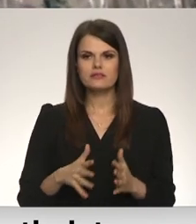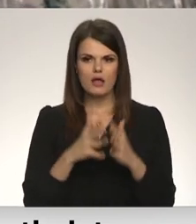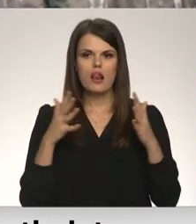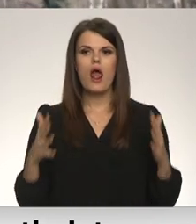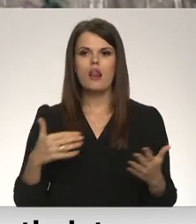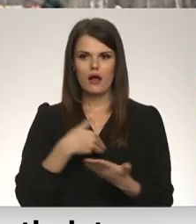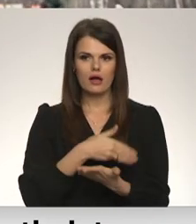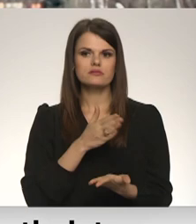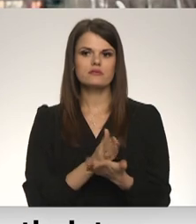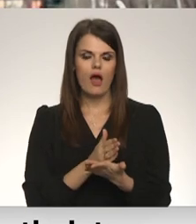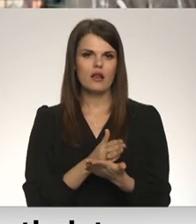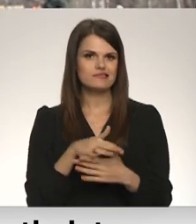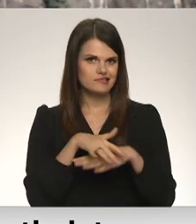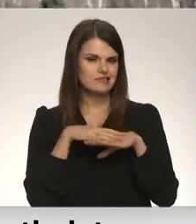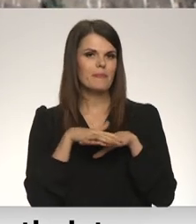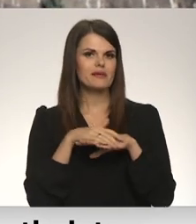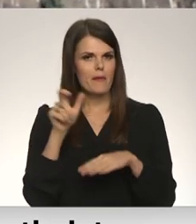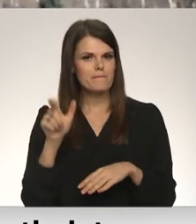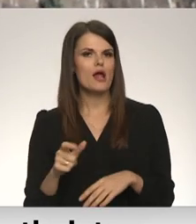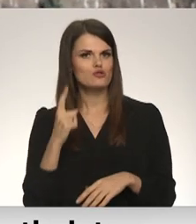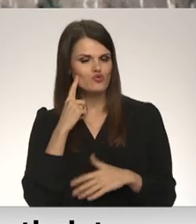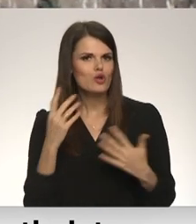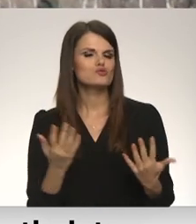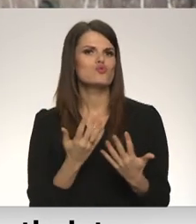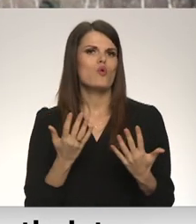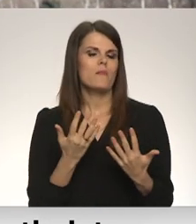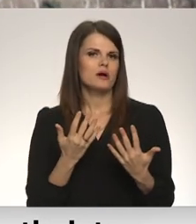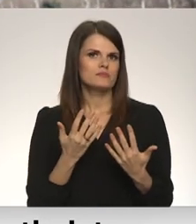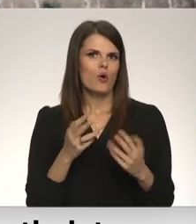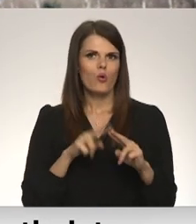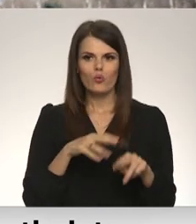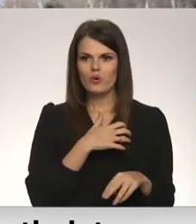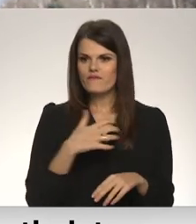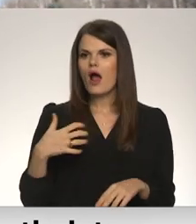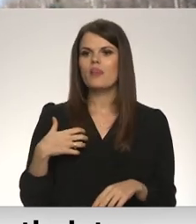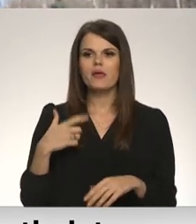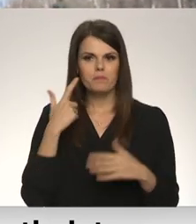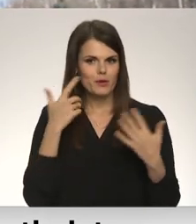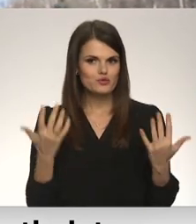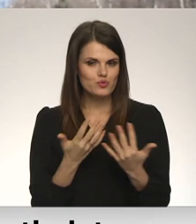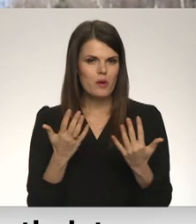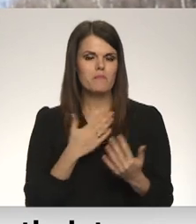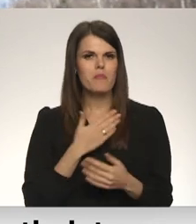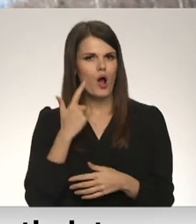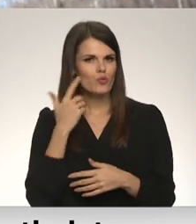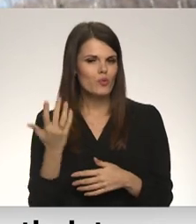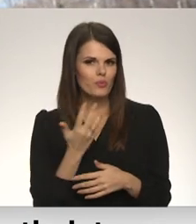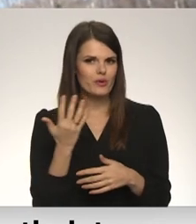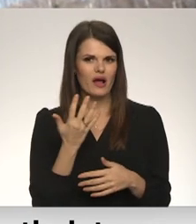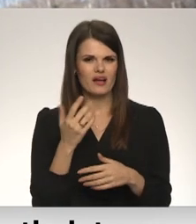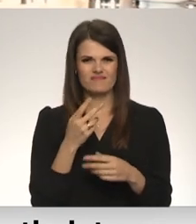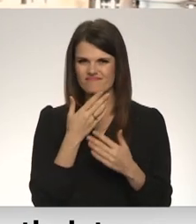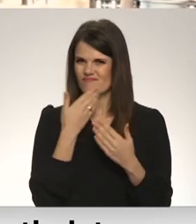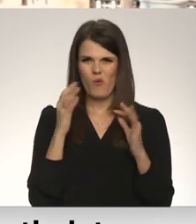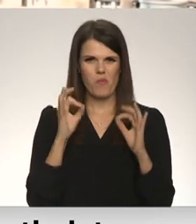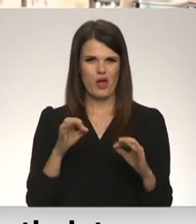lielākās daļas, Latvijas sabiedrības pilsonisku pozīciju un valdības nostāju, manuprāt, tas ir visai